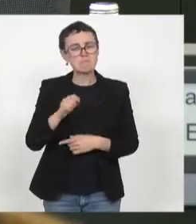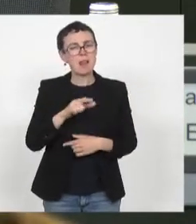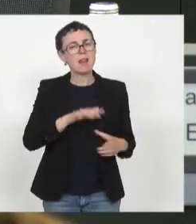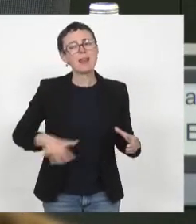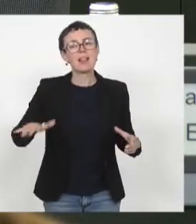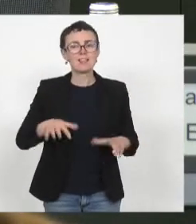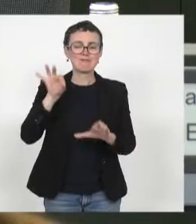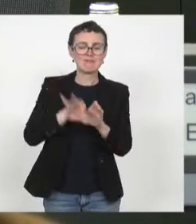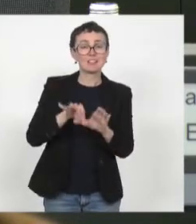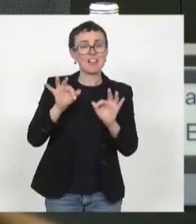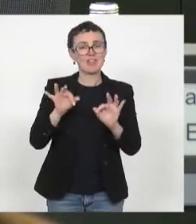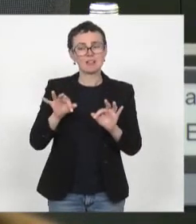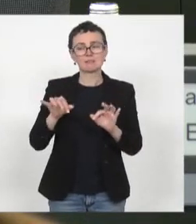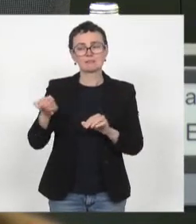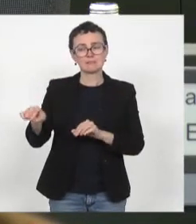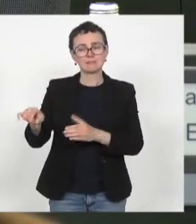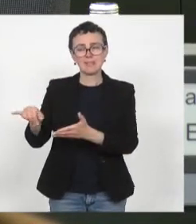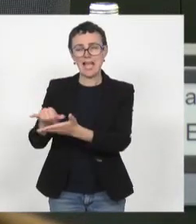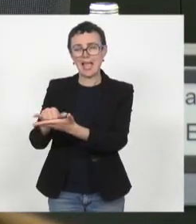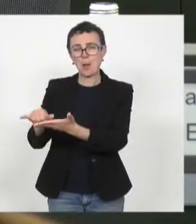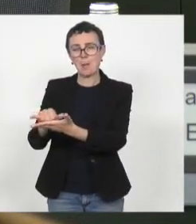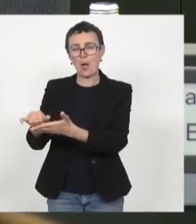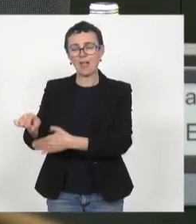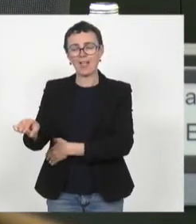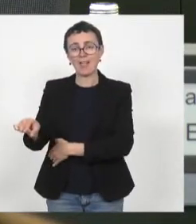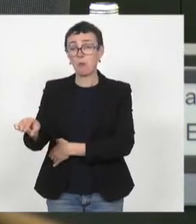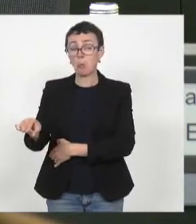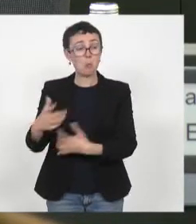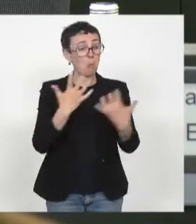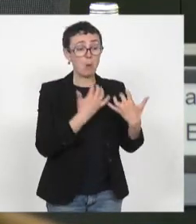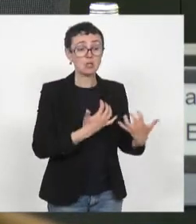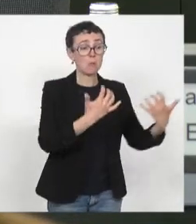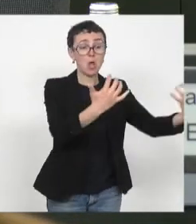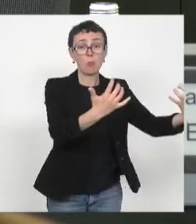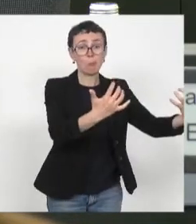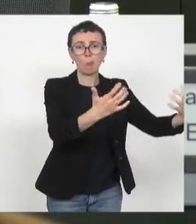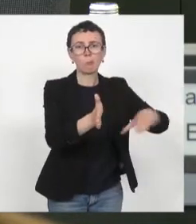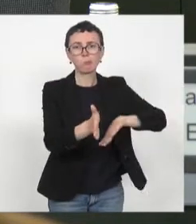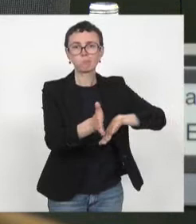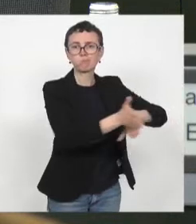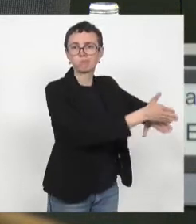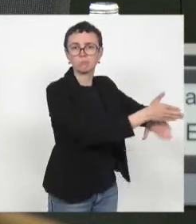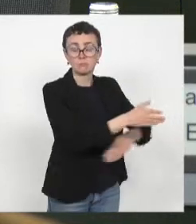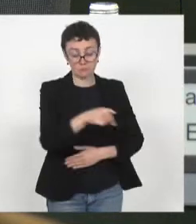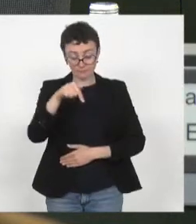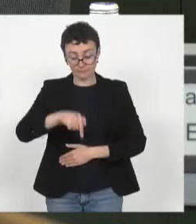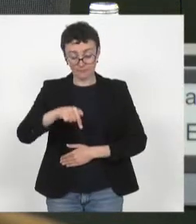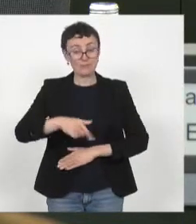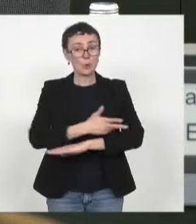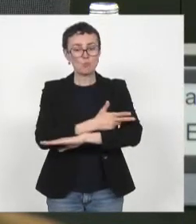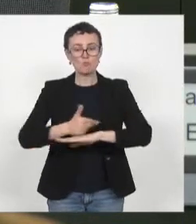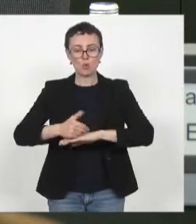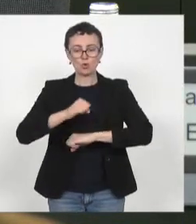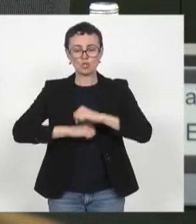sur la question épineuse de l'extension de l'aéroport. En effet, celle-ci a été présentée en bureau, donc pas de rediffusion en direct,